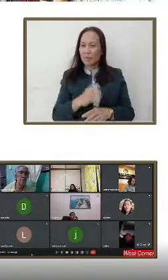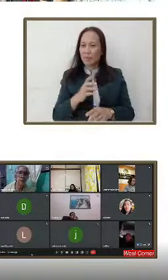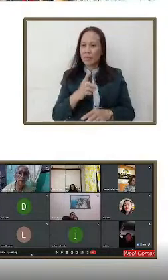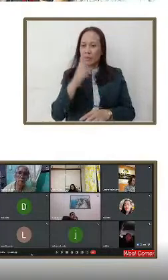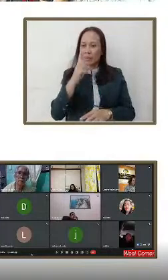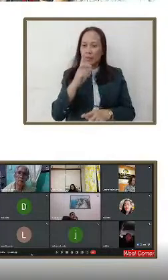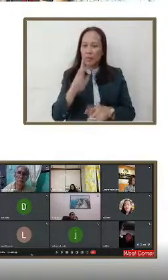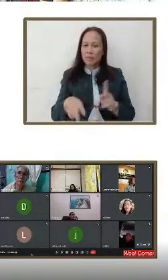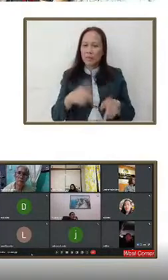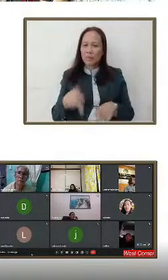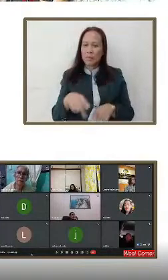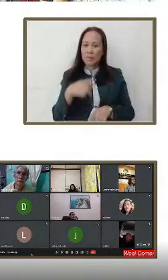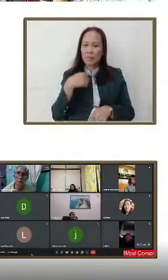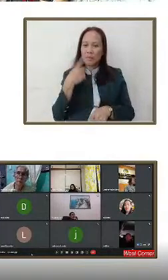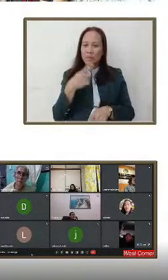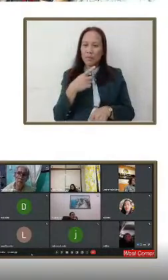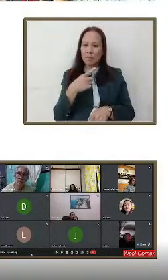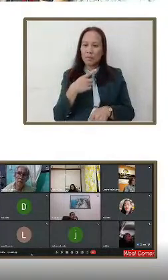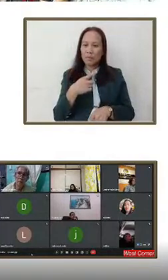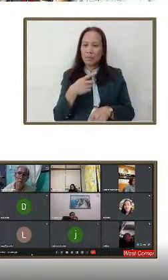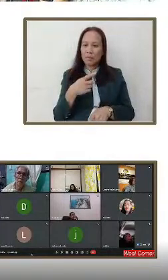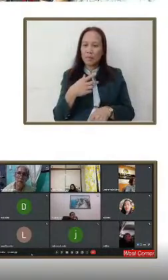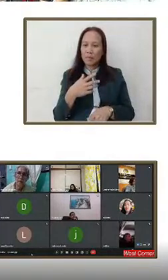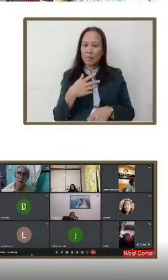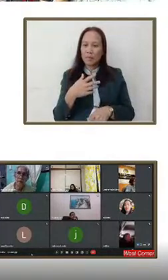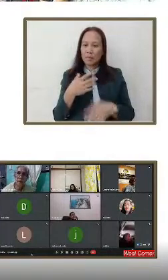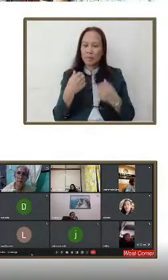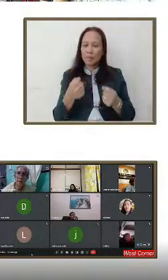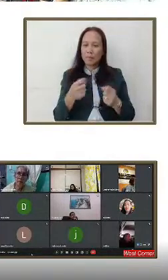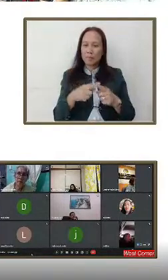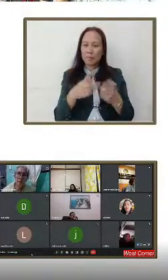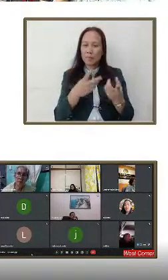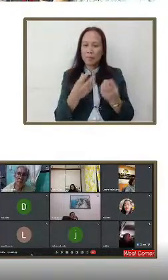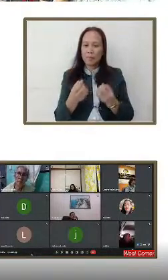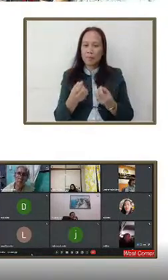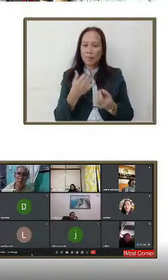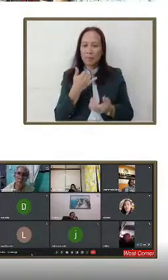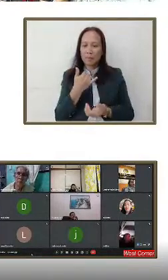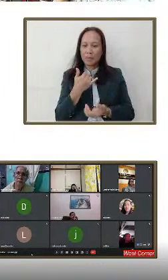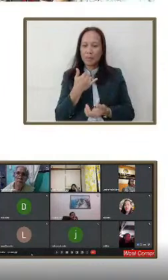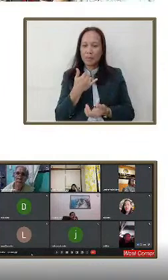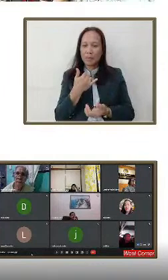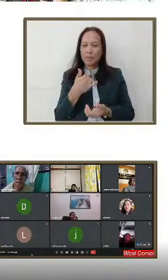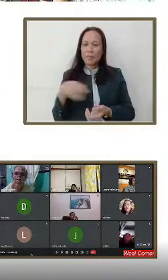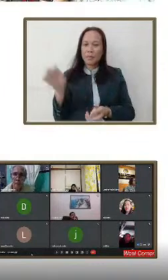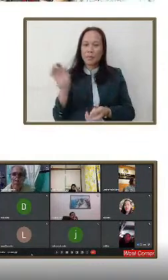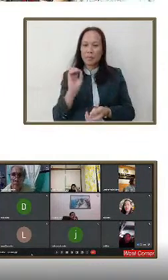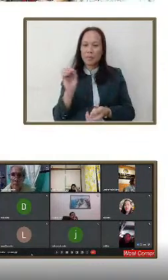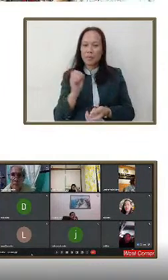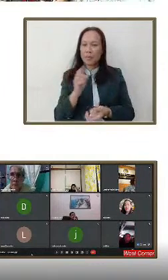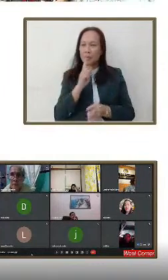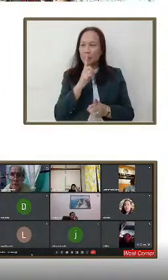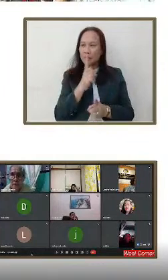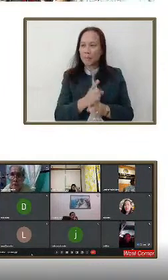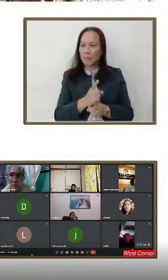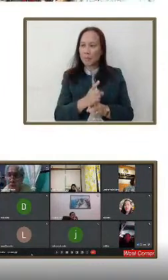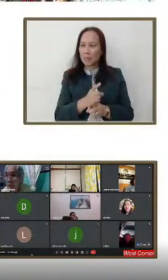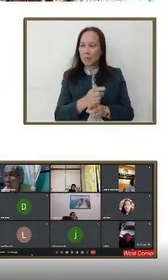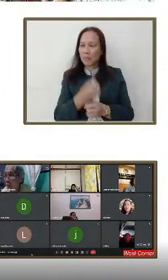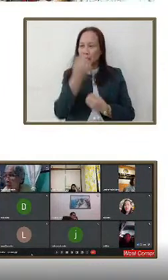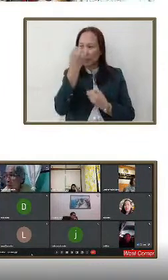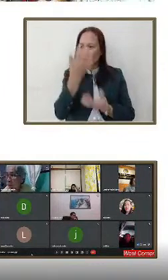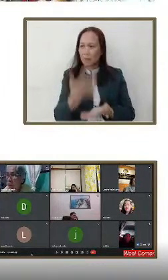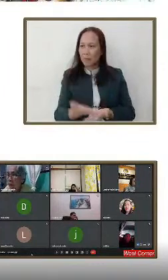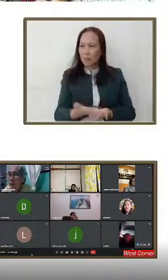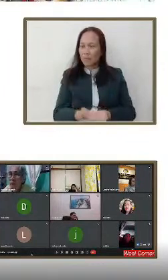magtrabaho, outside, without proper information. Diba? Sabi ko nga po sa inyo, before the